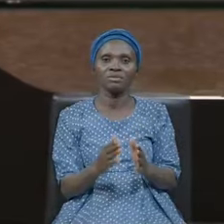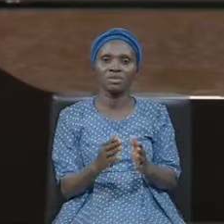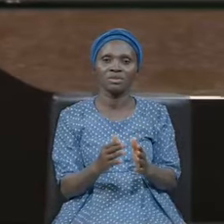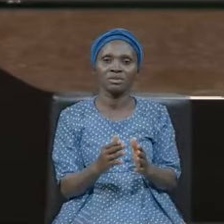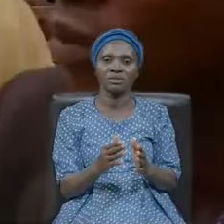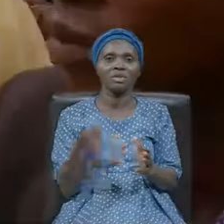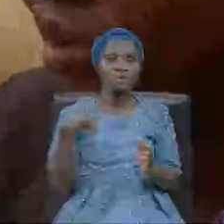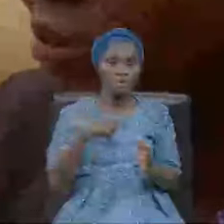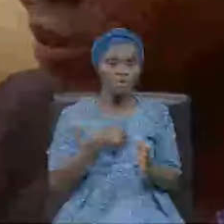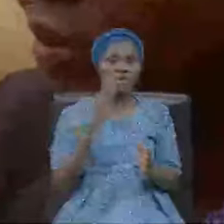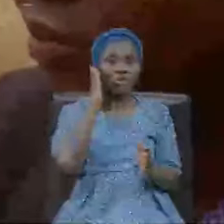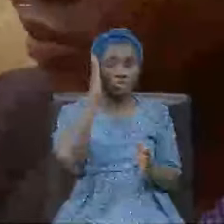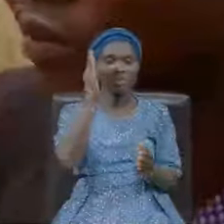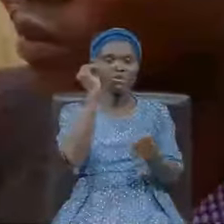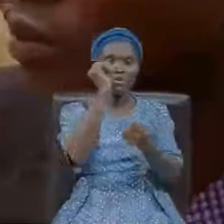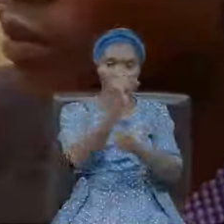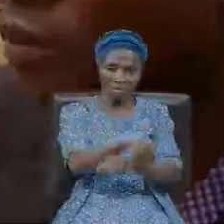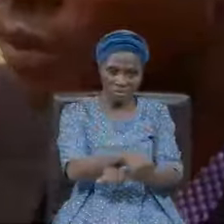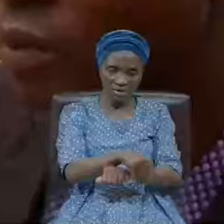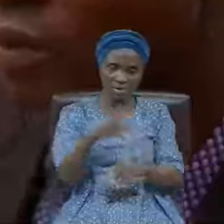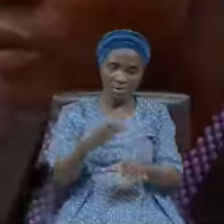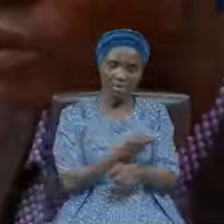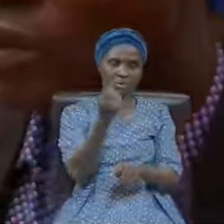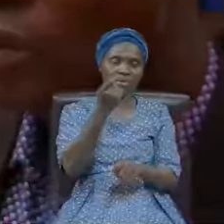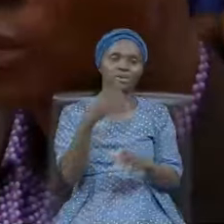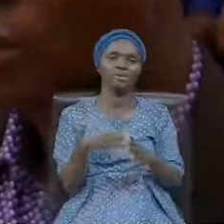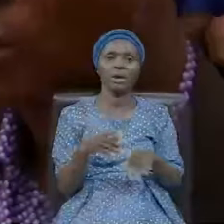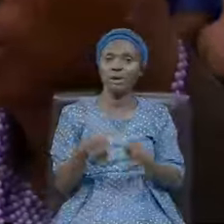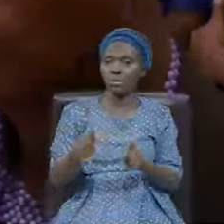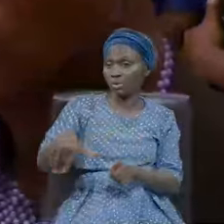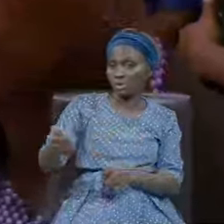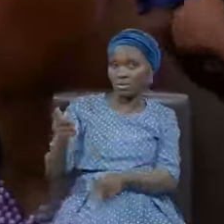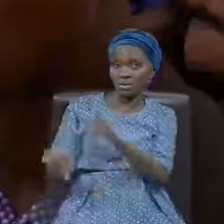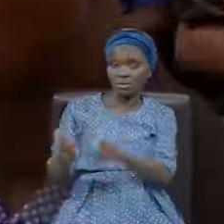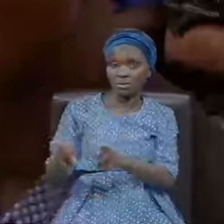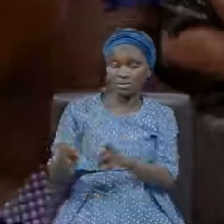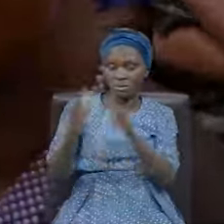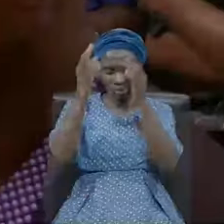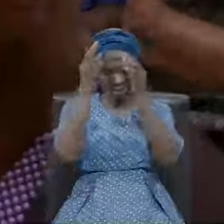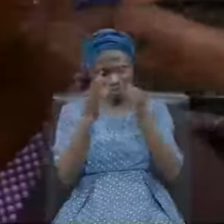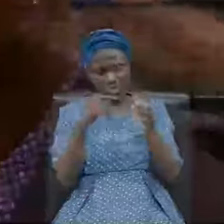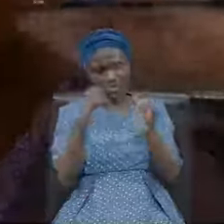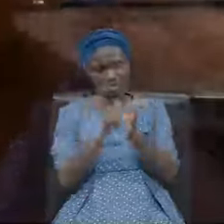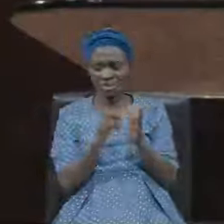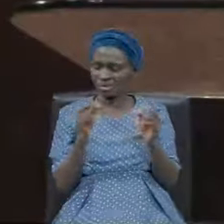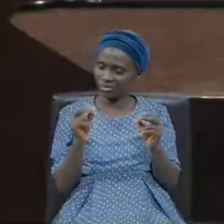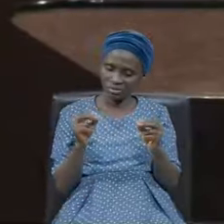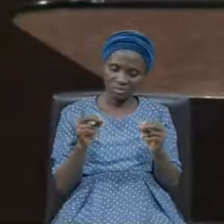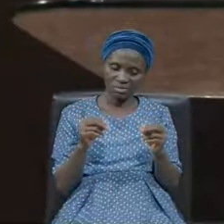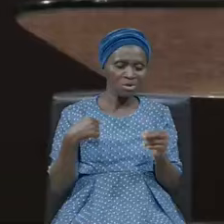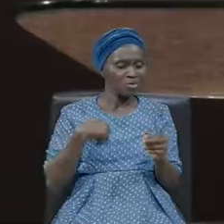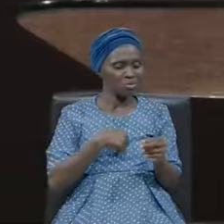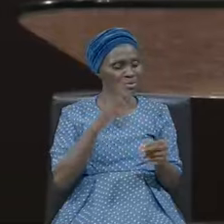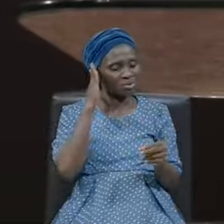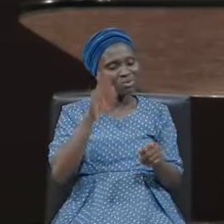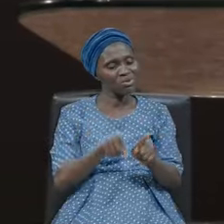Nous allons vaincre. Mais les autres ont décidé, ils ont dit non, non,